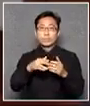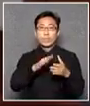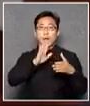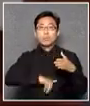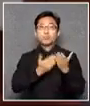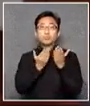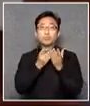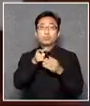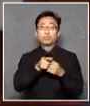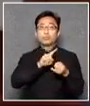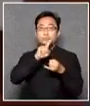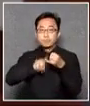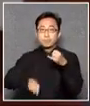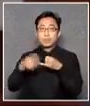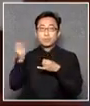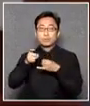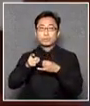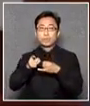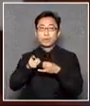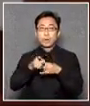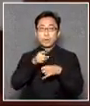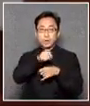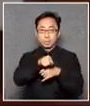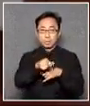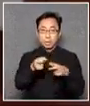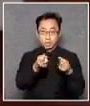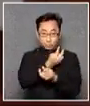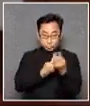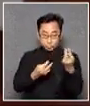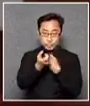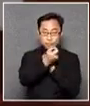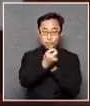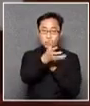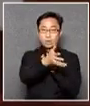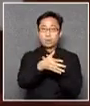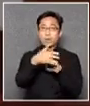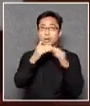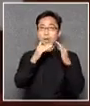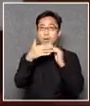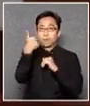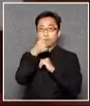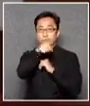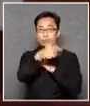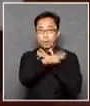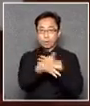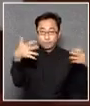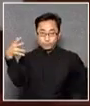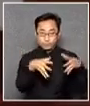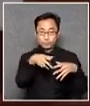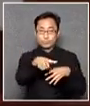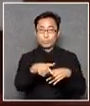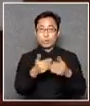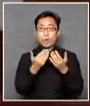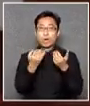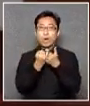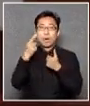添马南重夺添马南政府总部外面集会，其后学民思潮的召集人